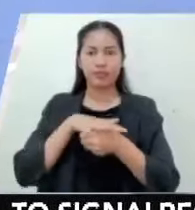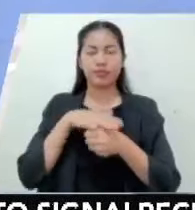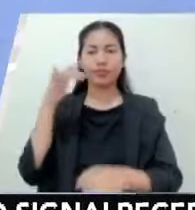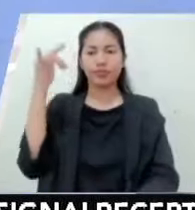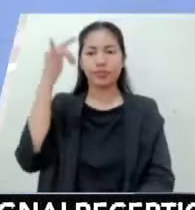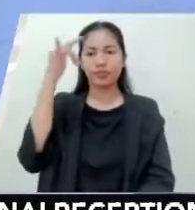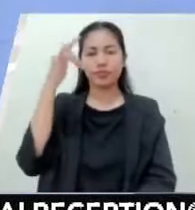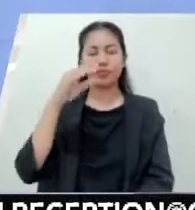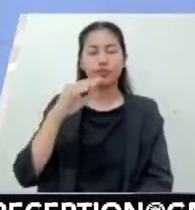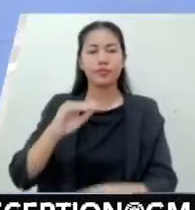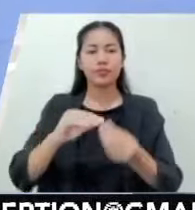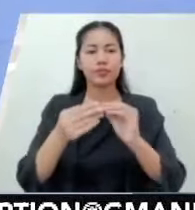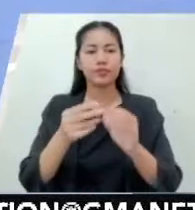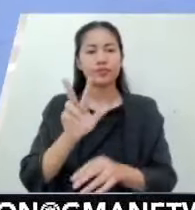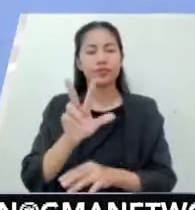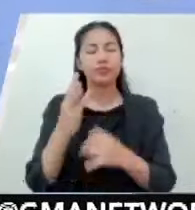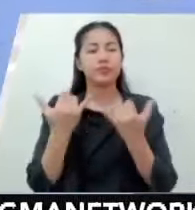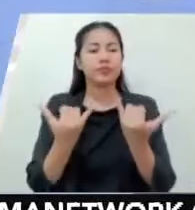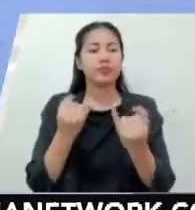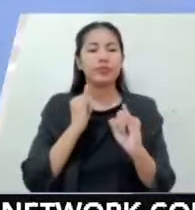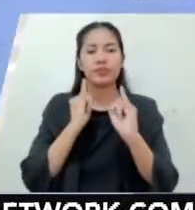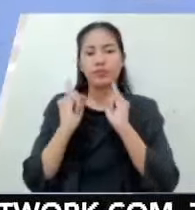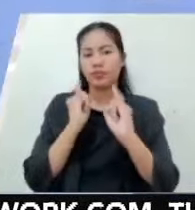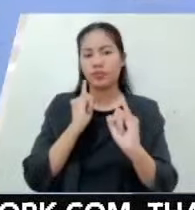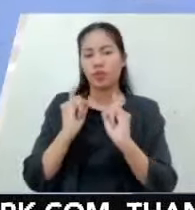Kaugnay po sa pagkasunog ng ilang sasakyan sa parking extension area ng NAIA Terminal 3. Makakausap natin si Connie Bungag, officer in charge ng